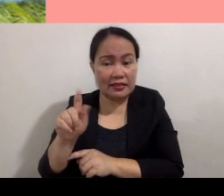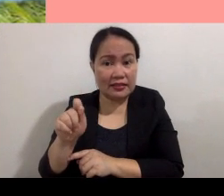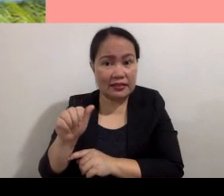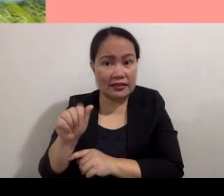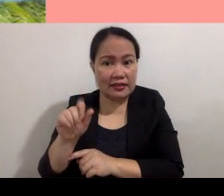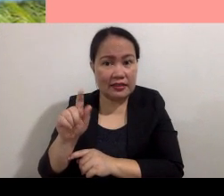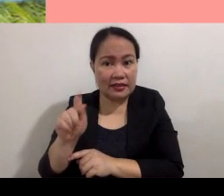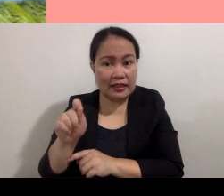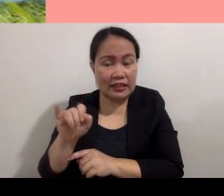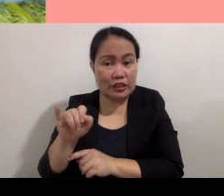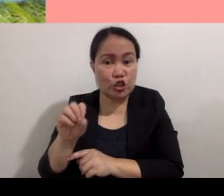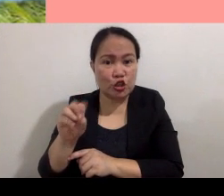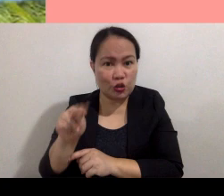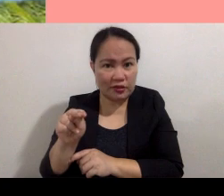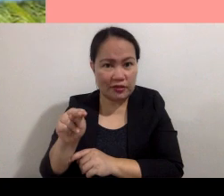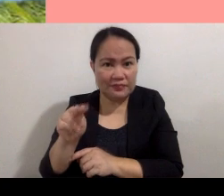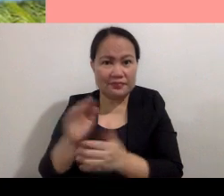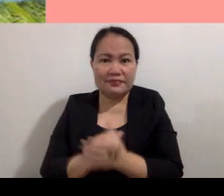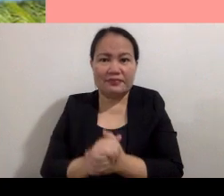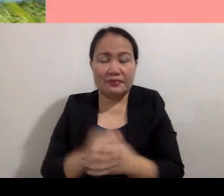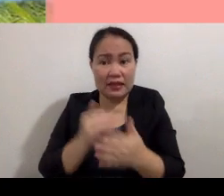Correct. Siltation.